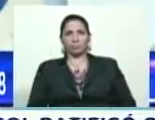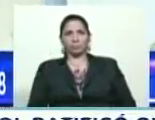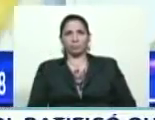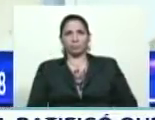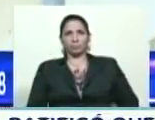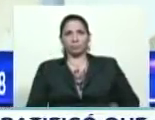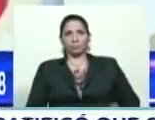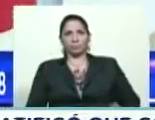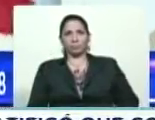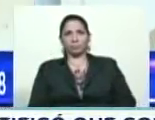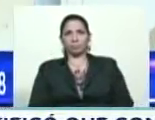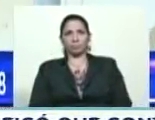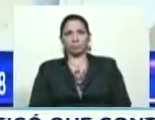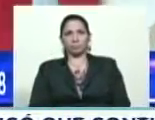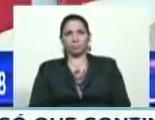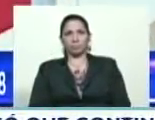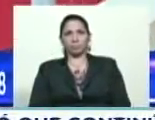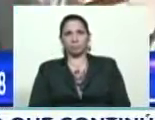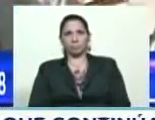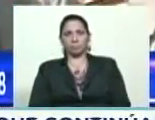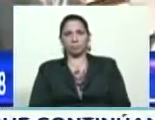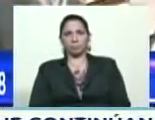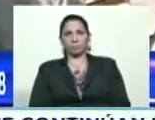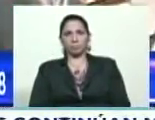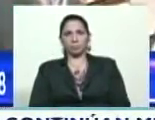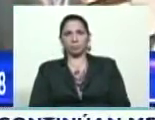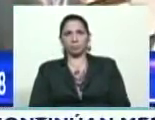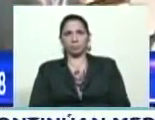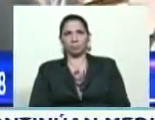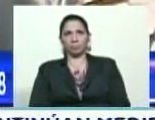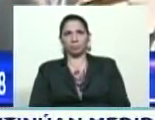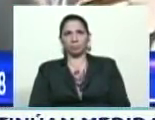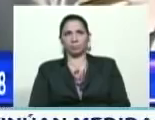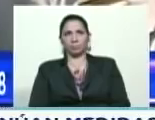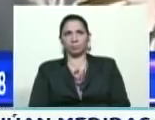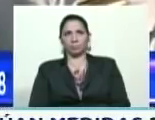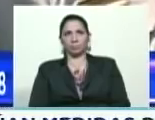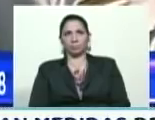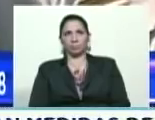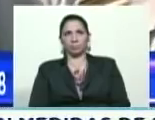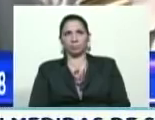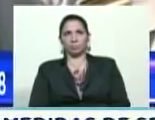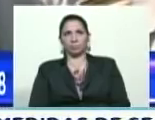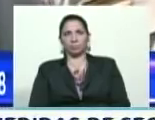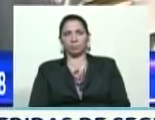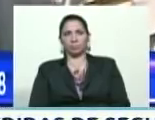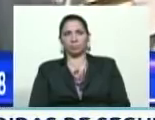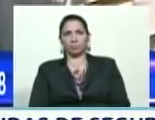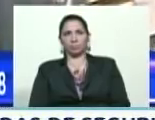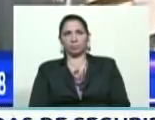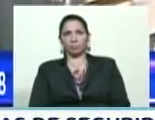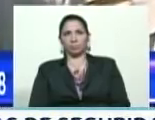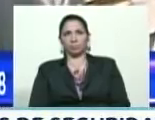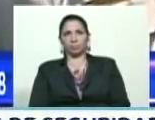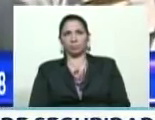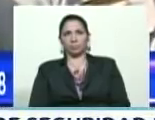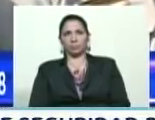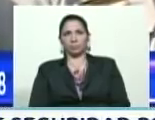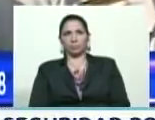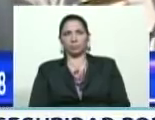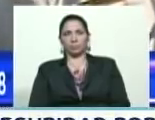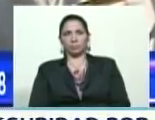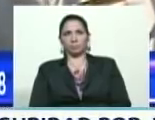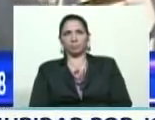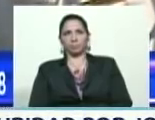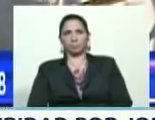Российские летчики на самолетах Ту-160 выполнили беспосадочный полет, пролетев над